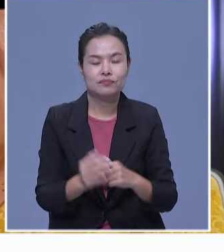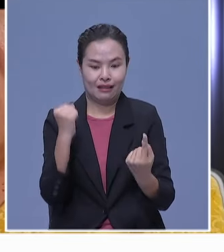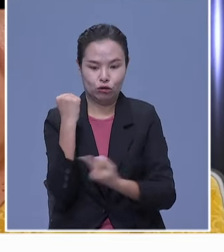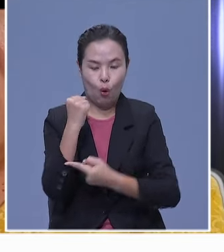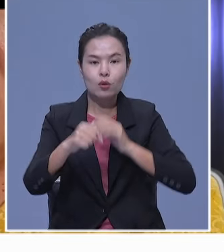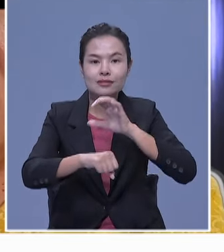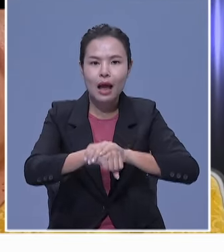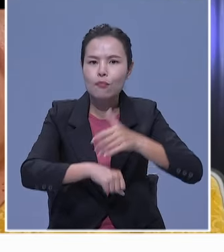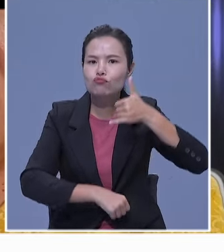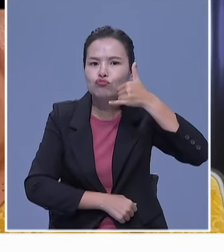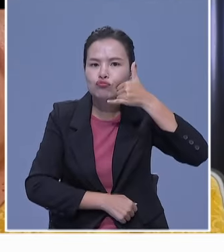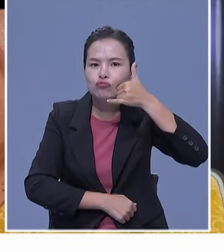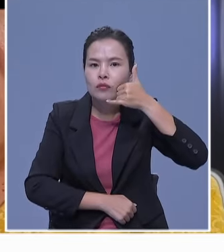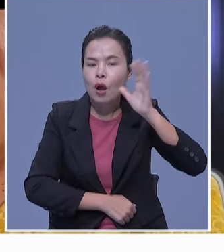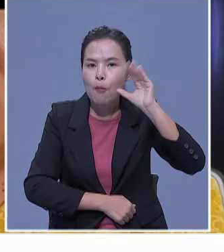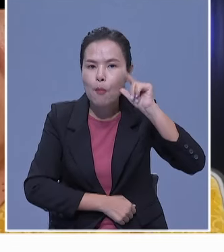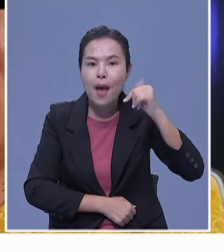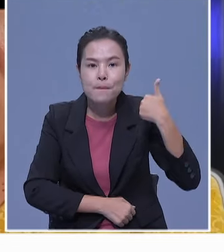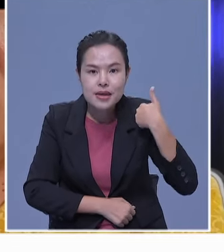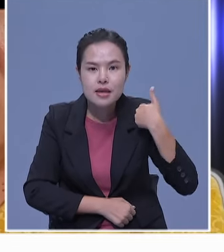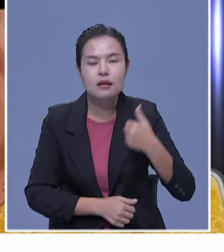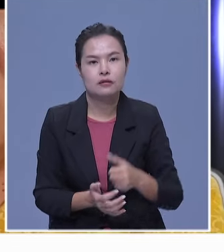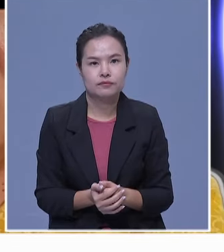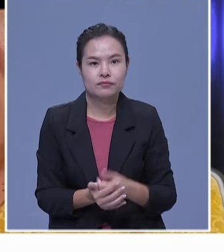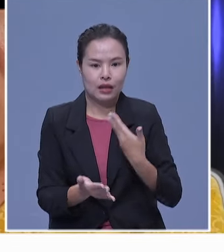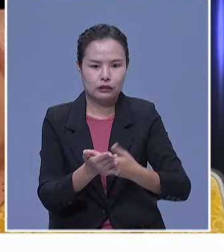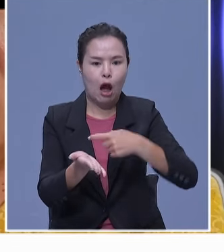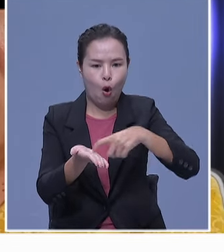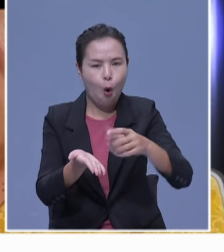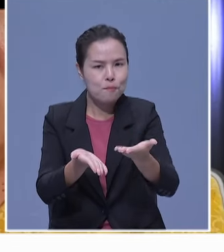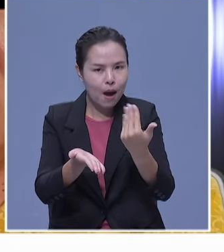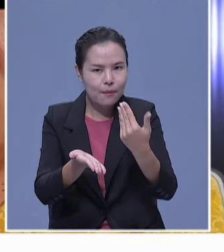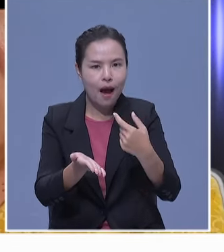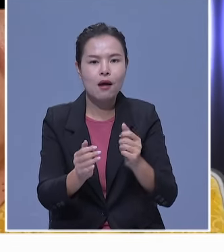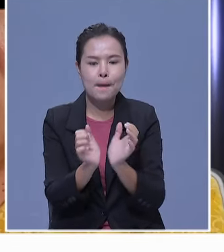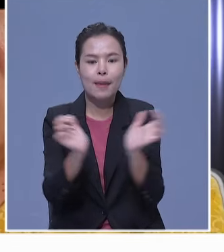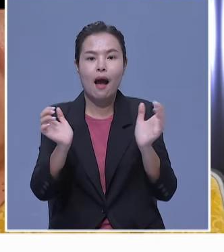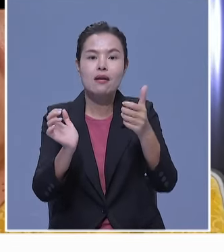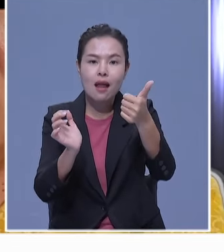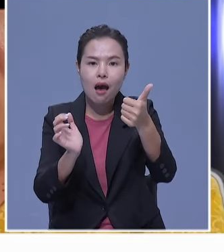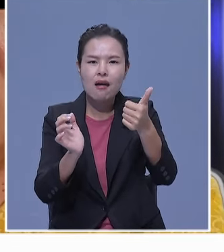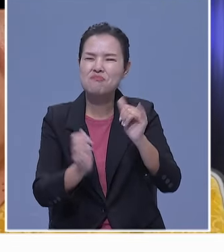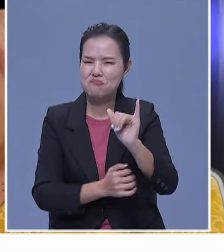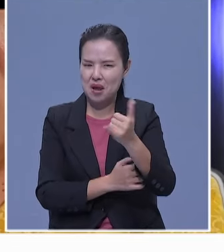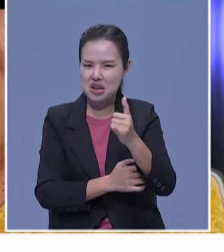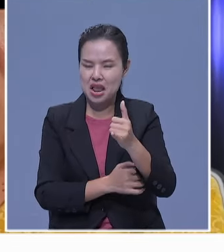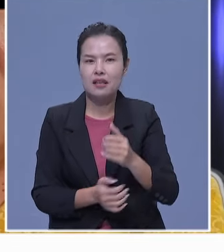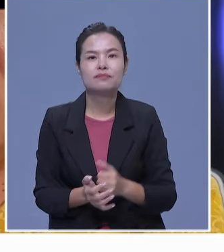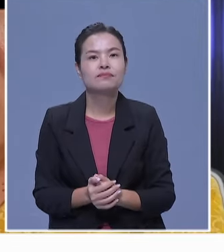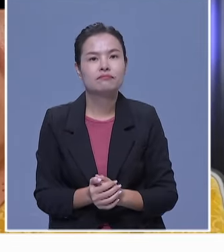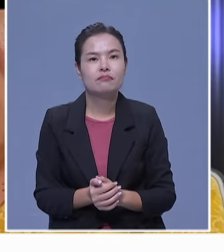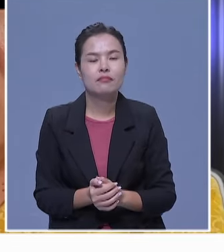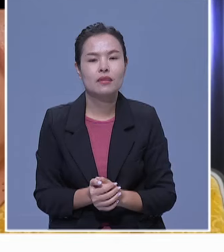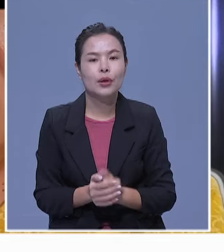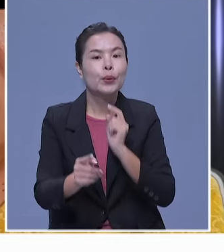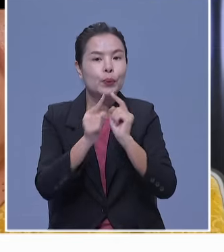ไป call center โทรหาพ่อแม่ก็มีนะบอกว่าโอนเงินมาเท่านี้สิช่วยประกันออกมาได ้ ก็อาจจะเป็นได้แต่ว่าเรื่องนี้เป็นการเจร